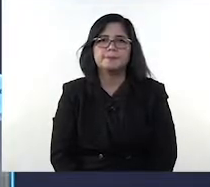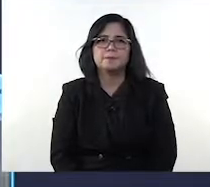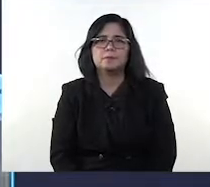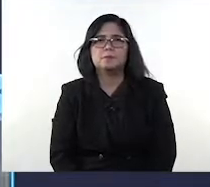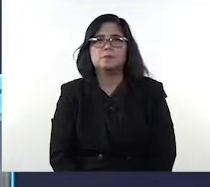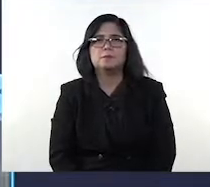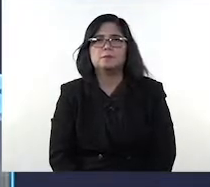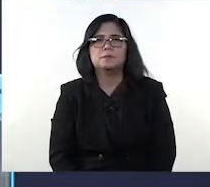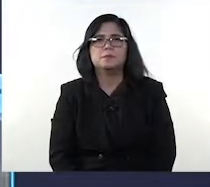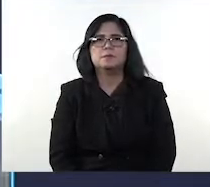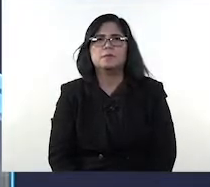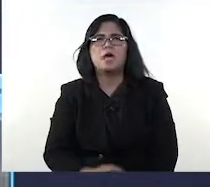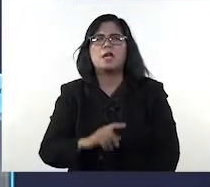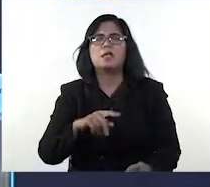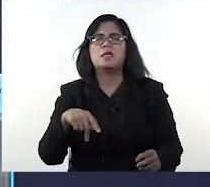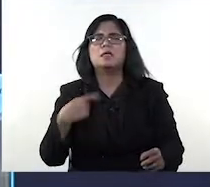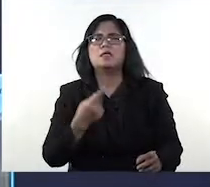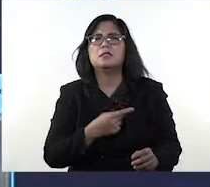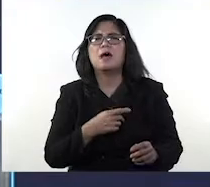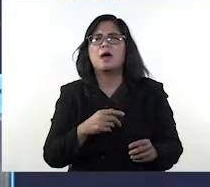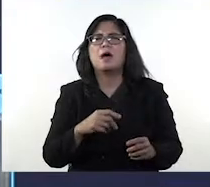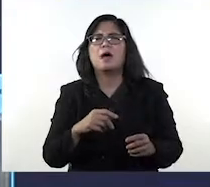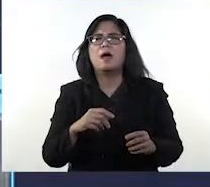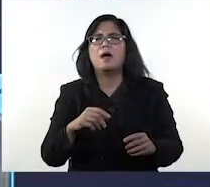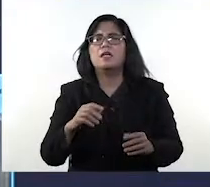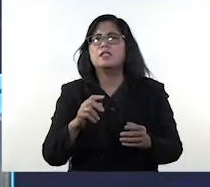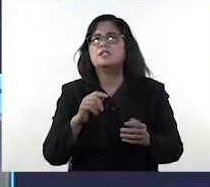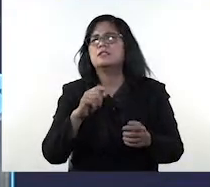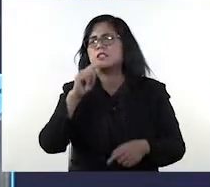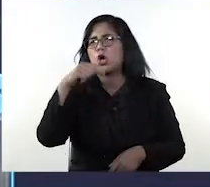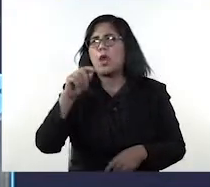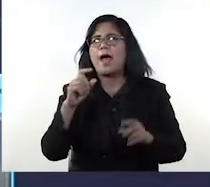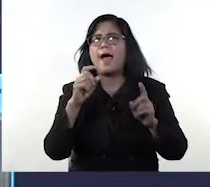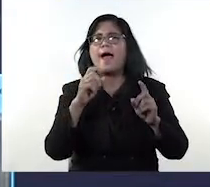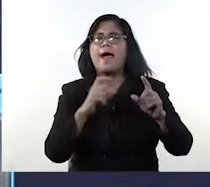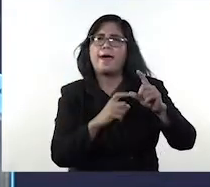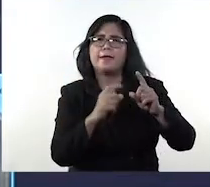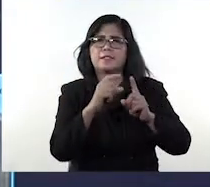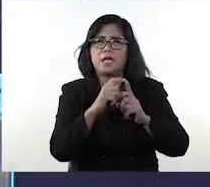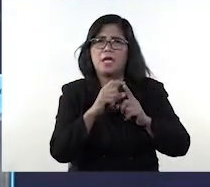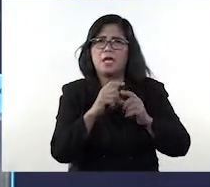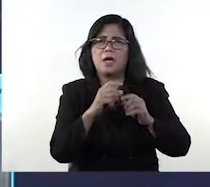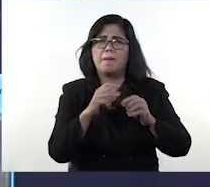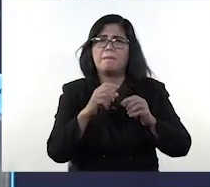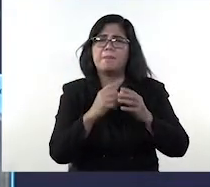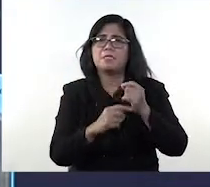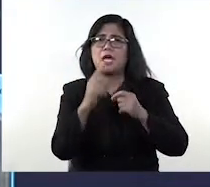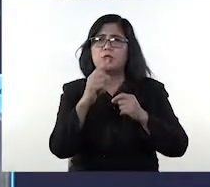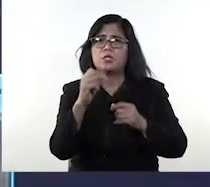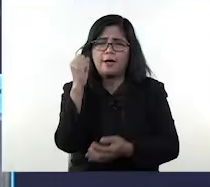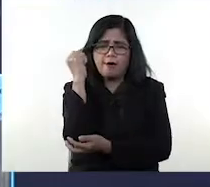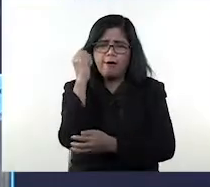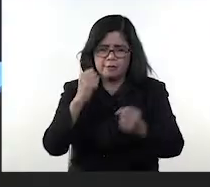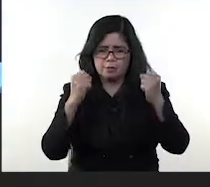Hai dari kita masih SD kita sudah belajar juga Hai bersatu kita teguh bercerai kita runtuh